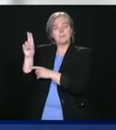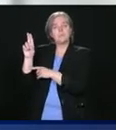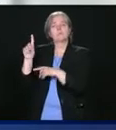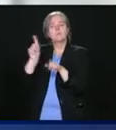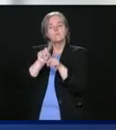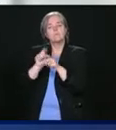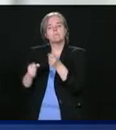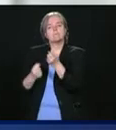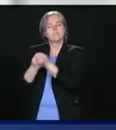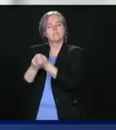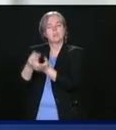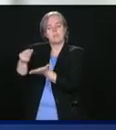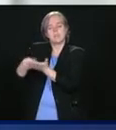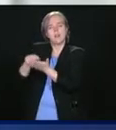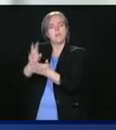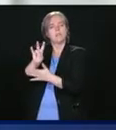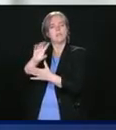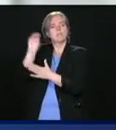changements,